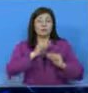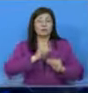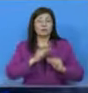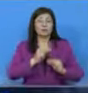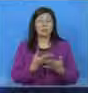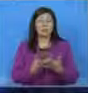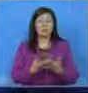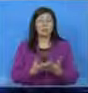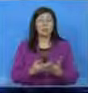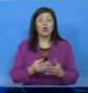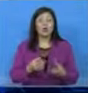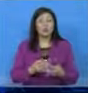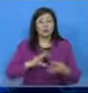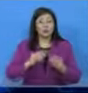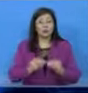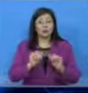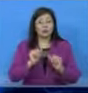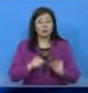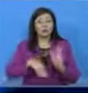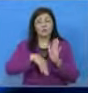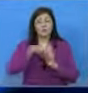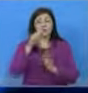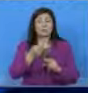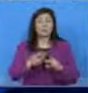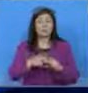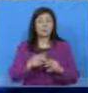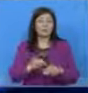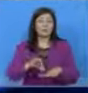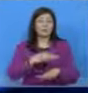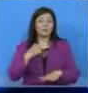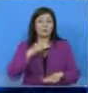удастся изменить в лучшую сторону, говорят специалисты. Прежде всего, супруги должны